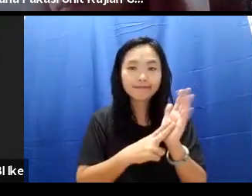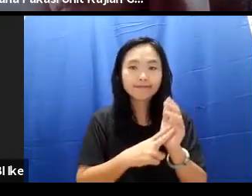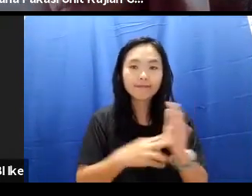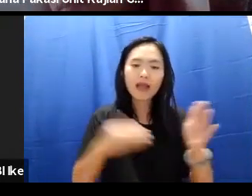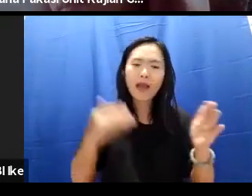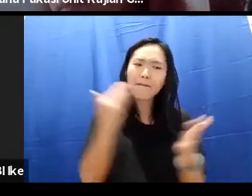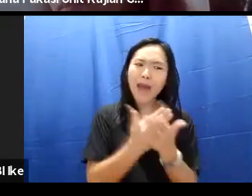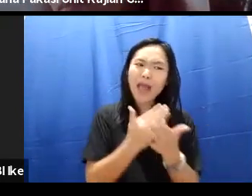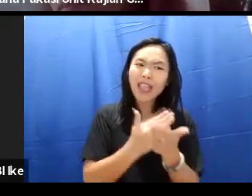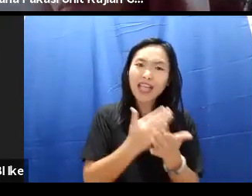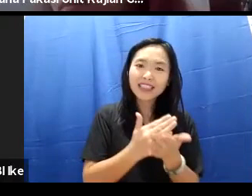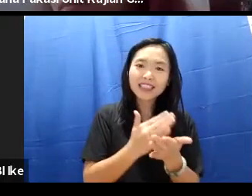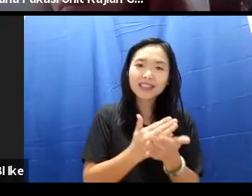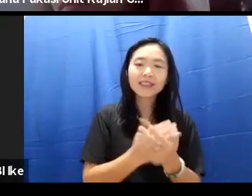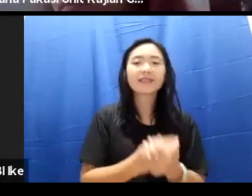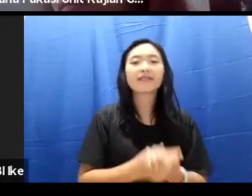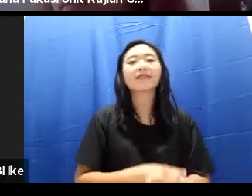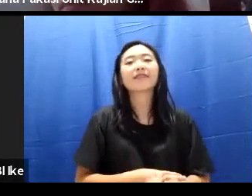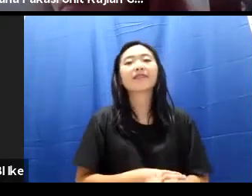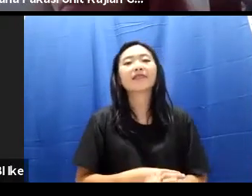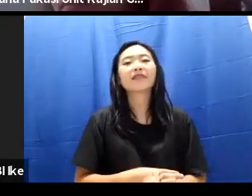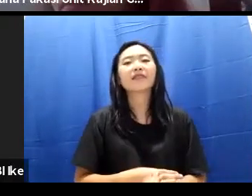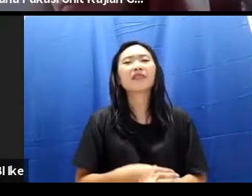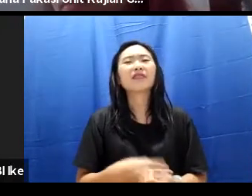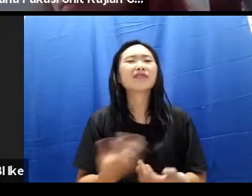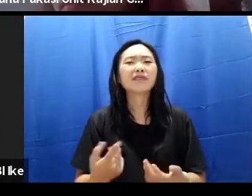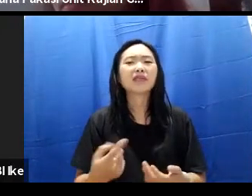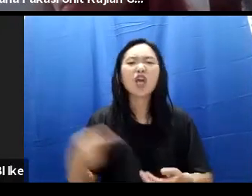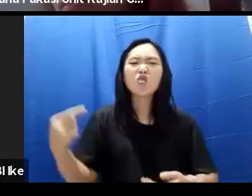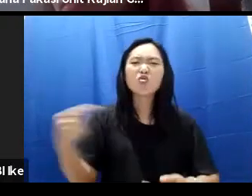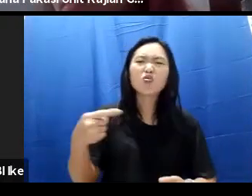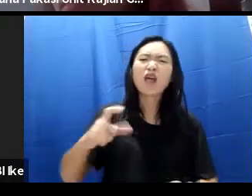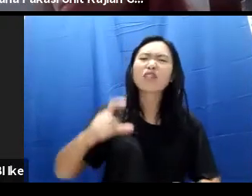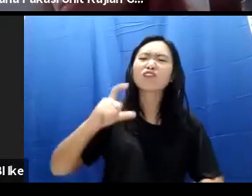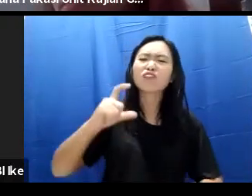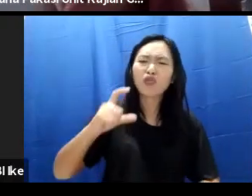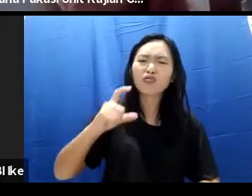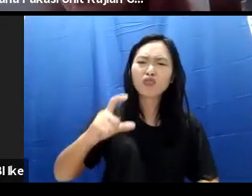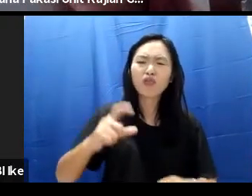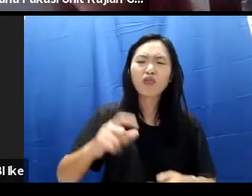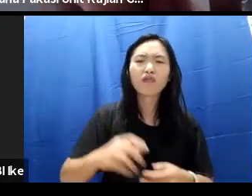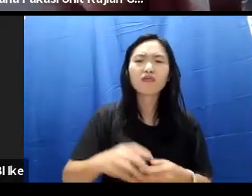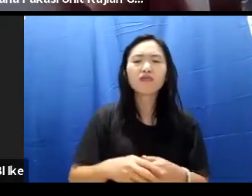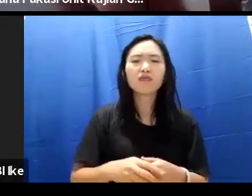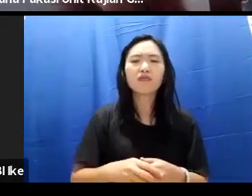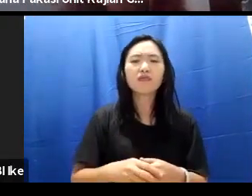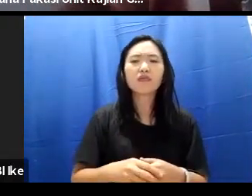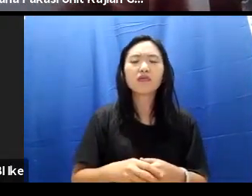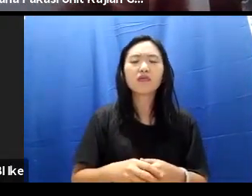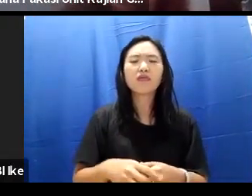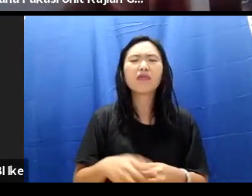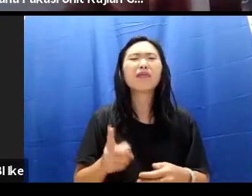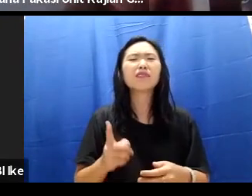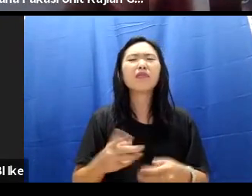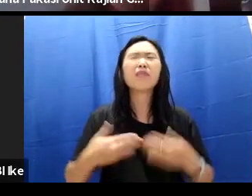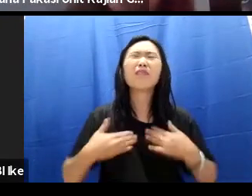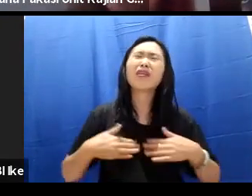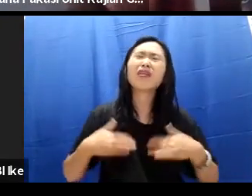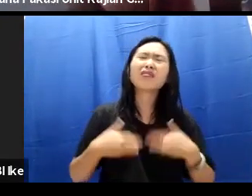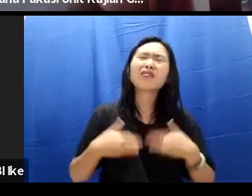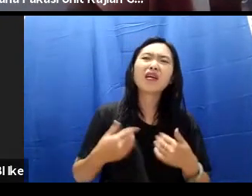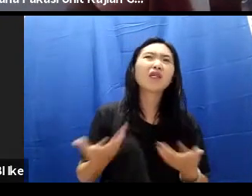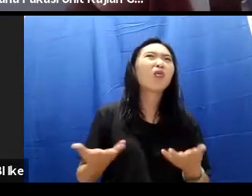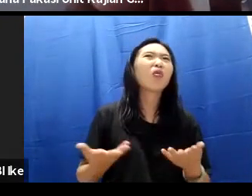agak kurang cocok ya, dalam beberapa kasus saya pernah mengalami sesuatu yang kurang mengenakan, dan saya merasa kok lebih nggak terukur ininya,